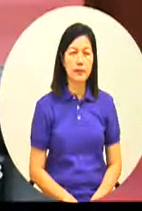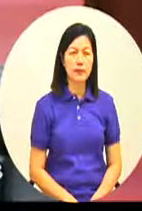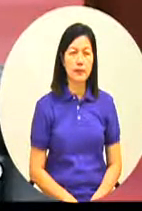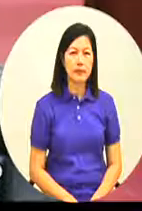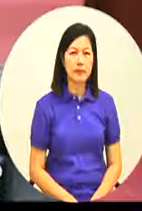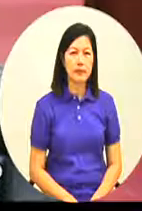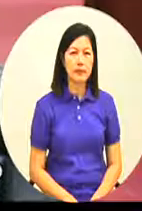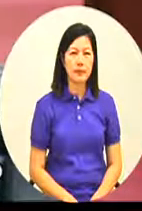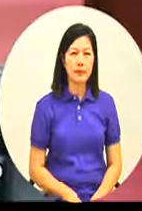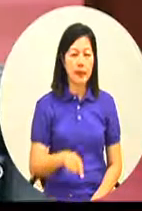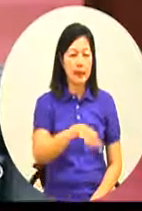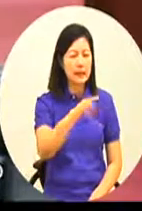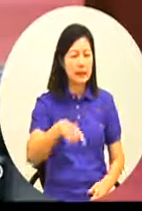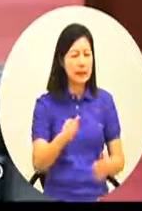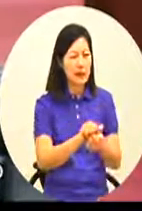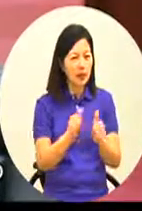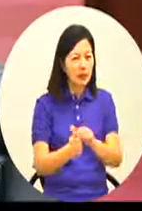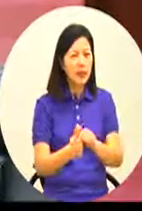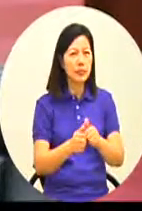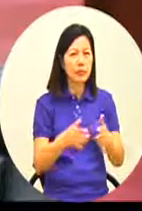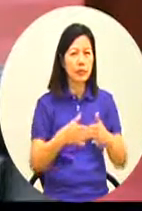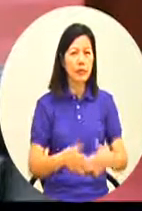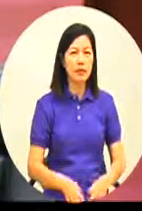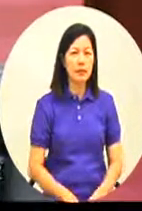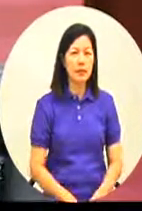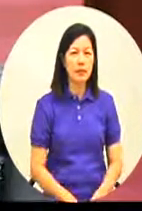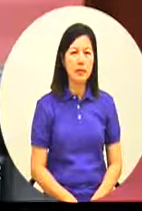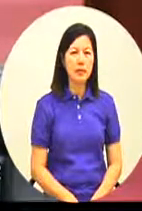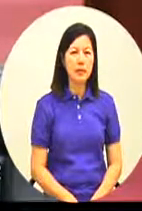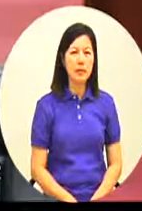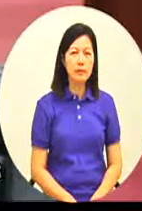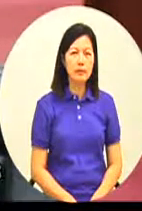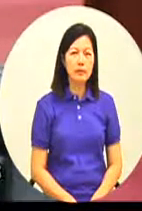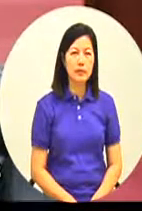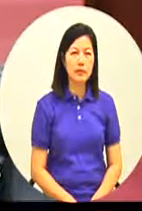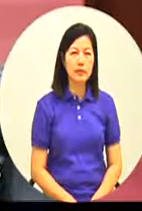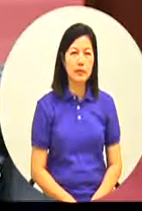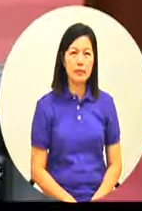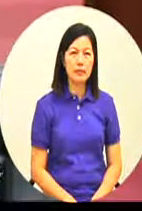这是大家互相伊主，迄是咱是。